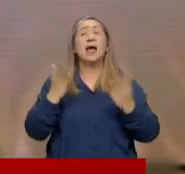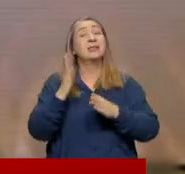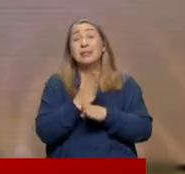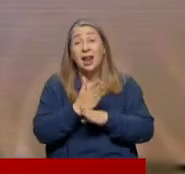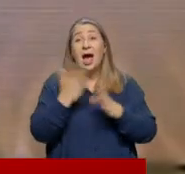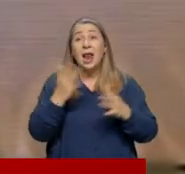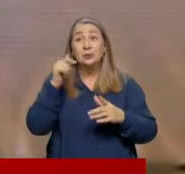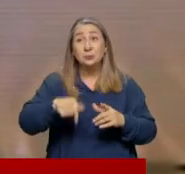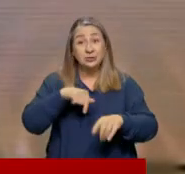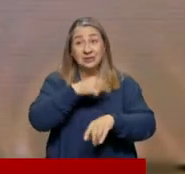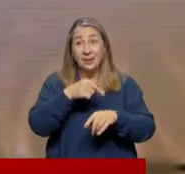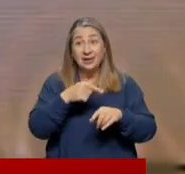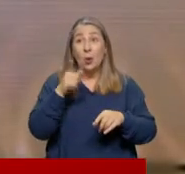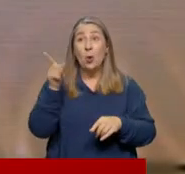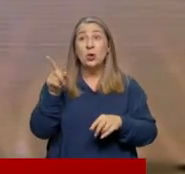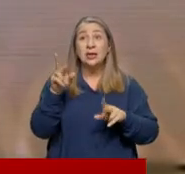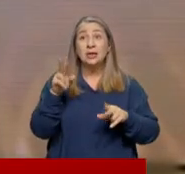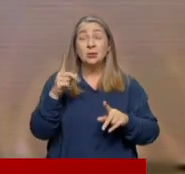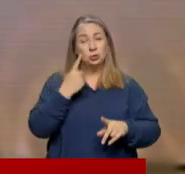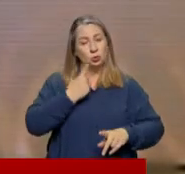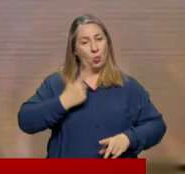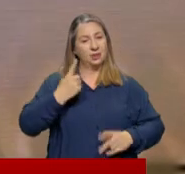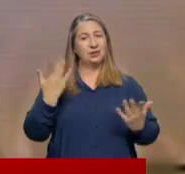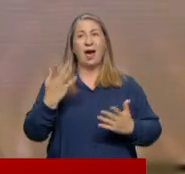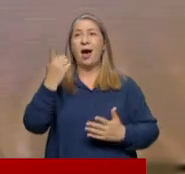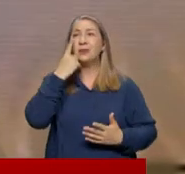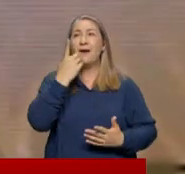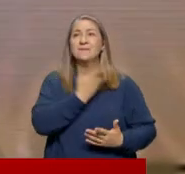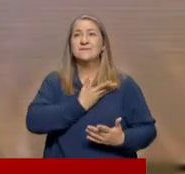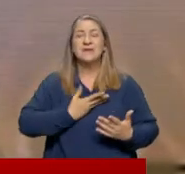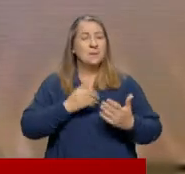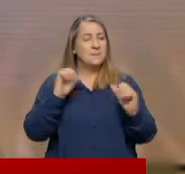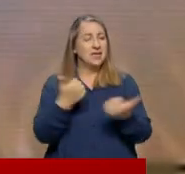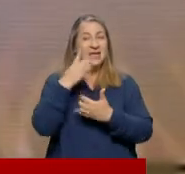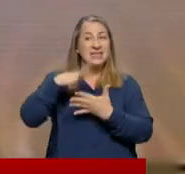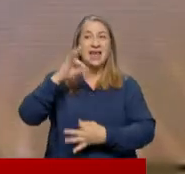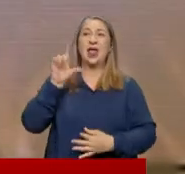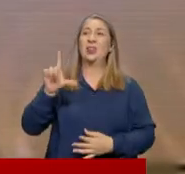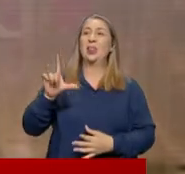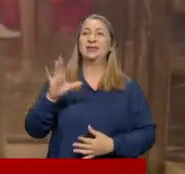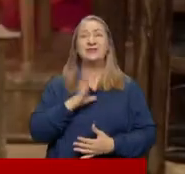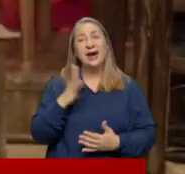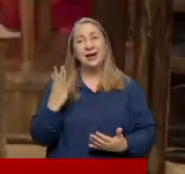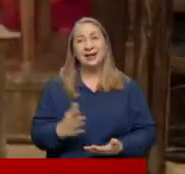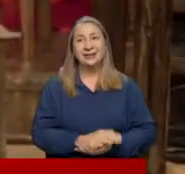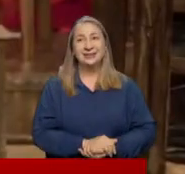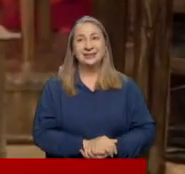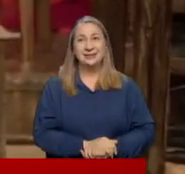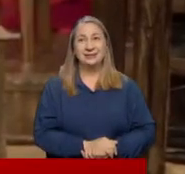hakikaten Şu zamanda onun gibi cumhuriyetçi Atatürkçü Aydın insanlara ihtiyaç var